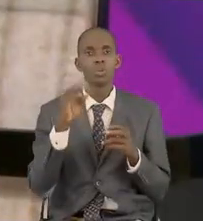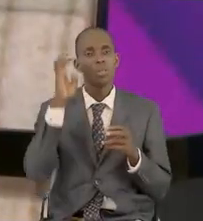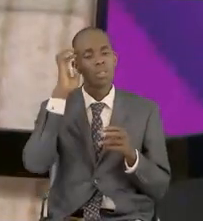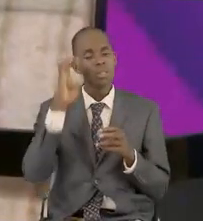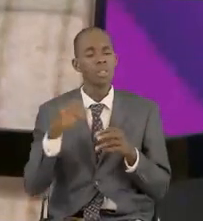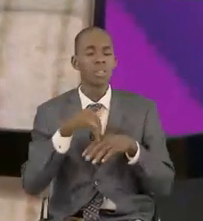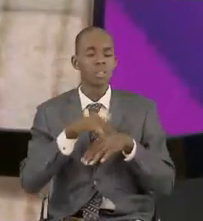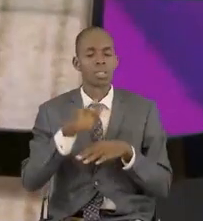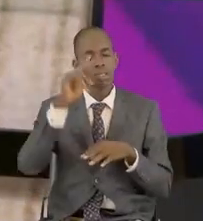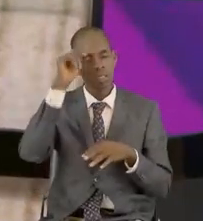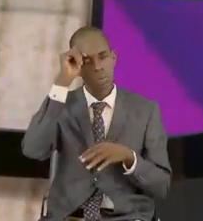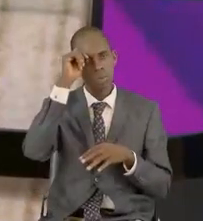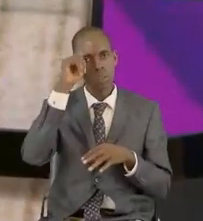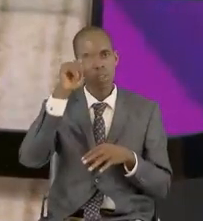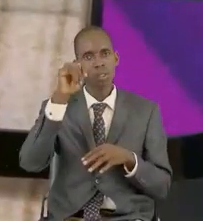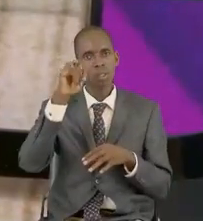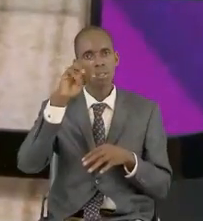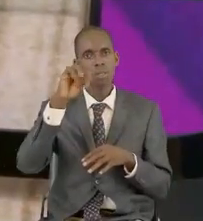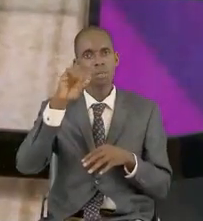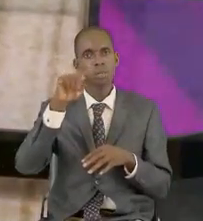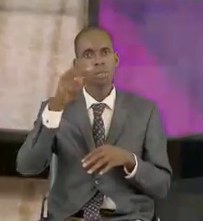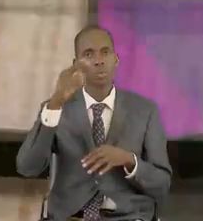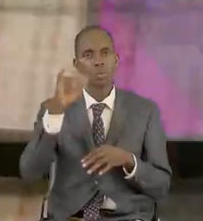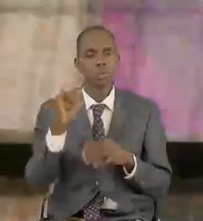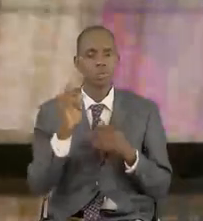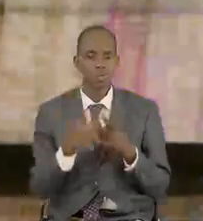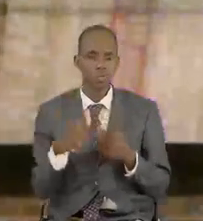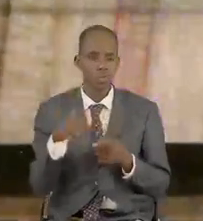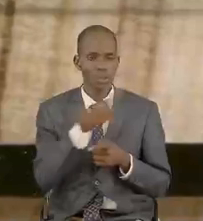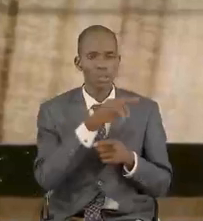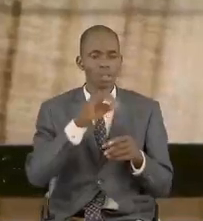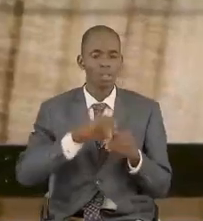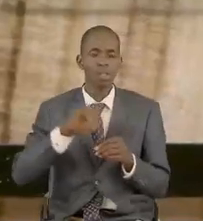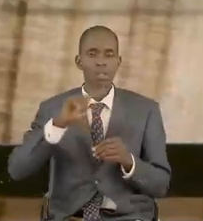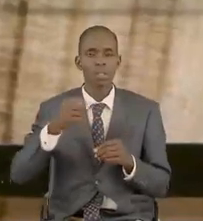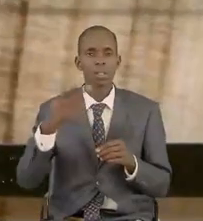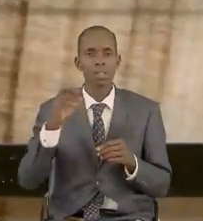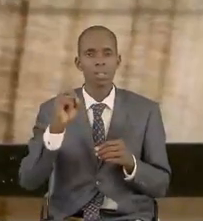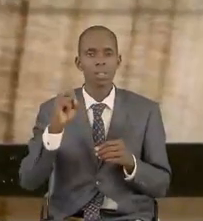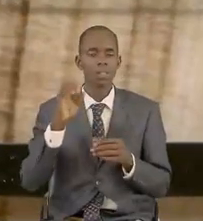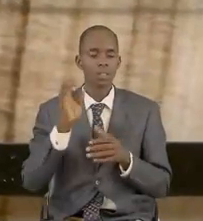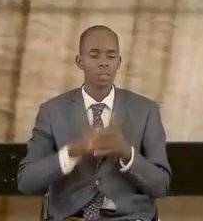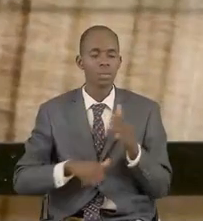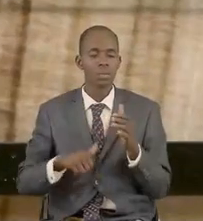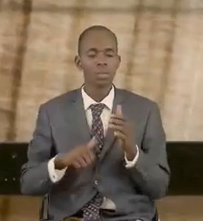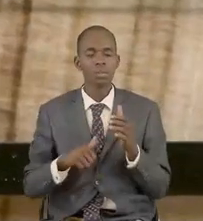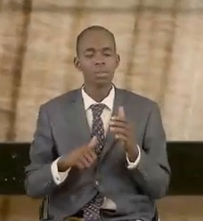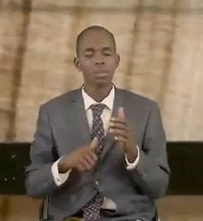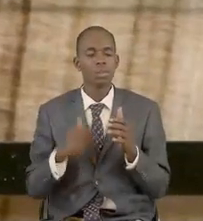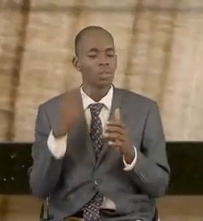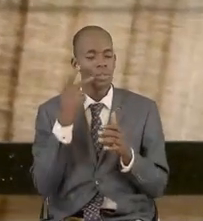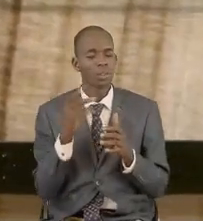sûr ce prix là envoyer Timothée vers ea pour s'acquérir